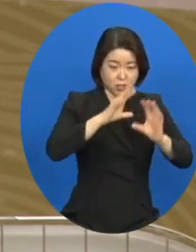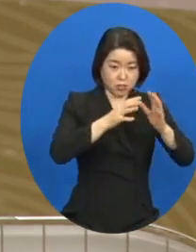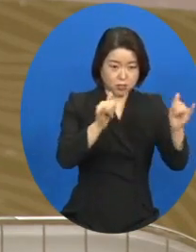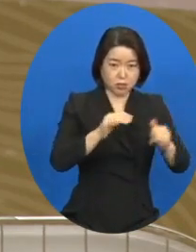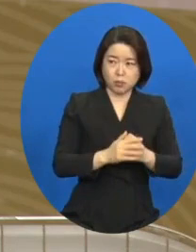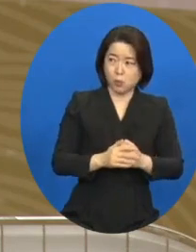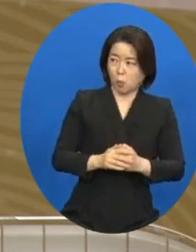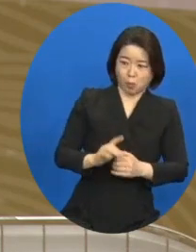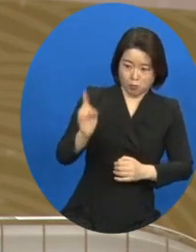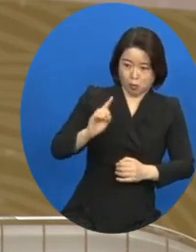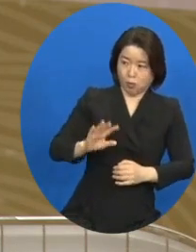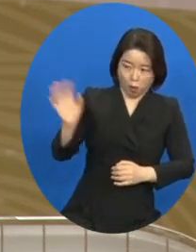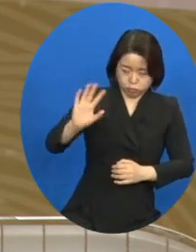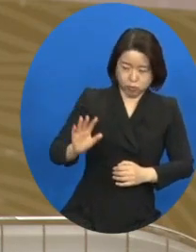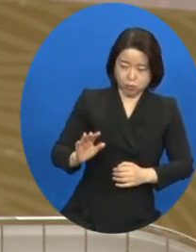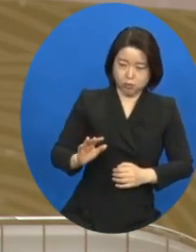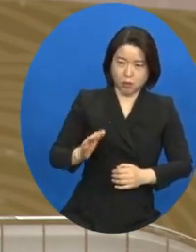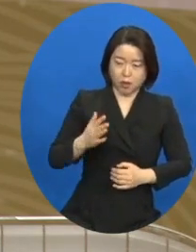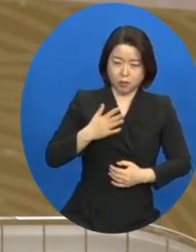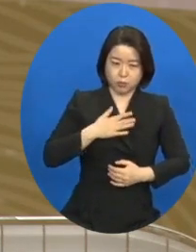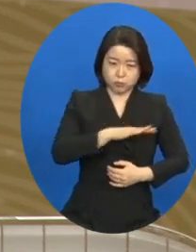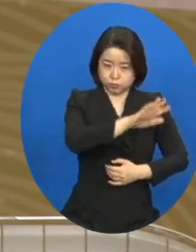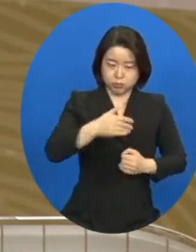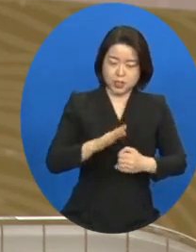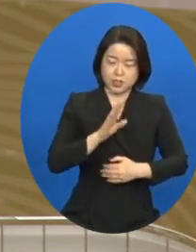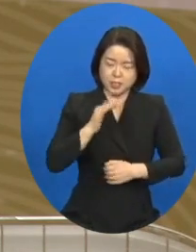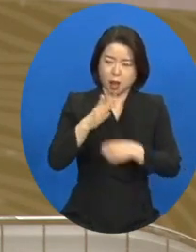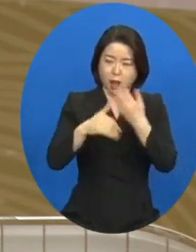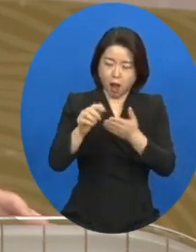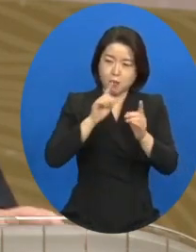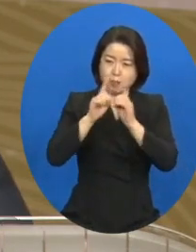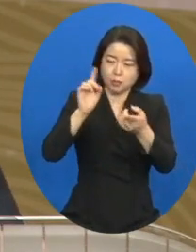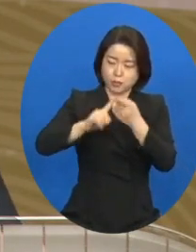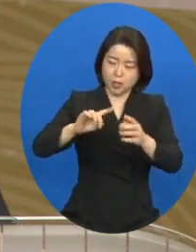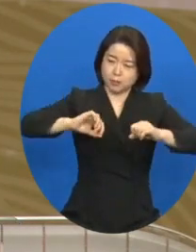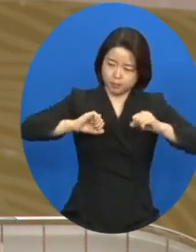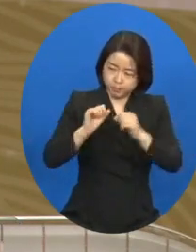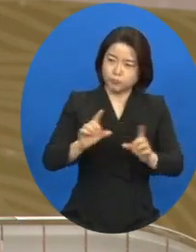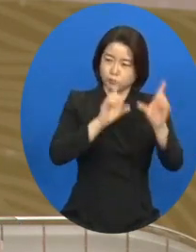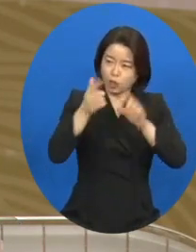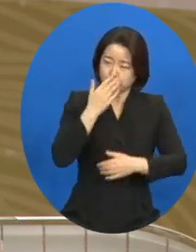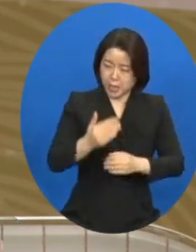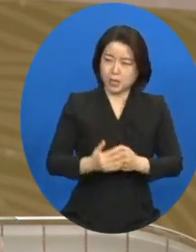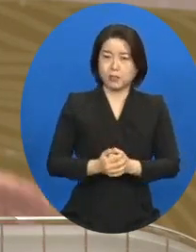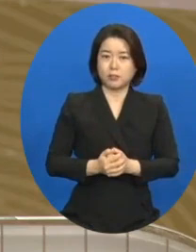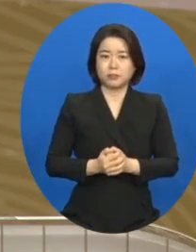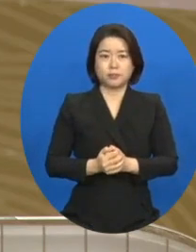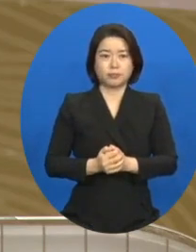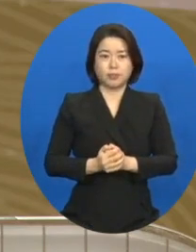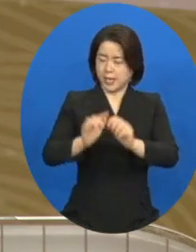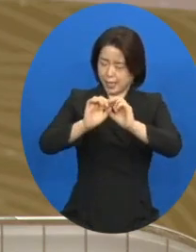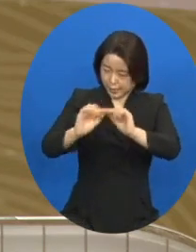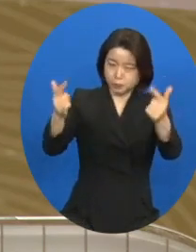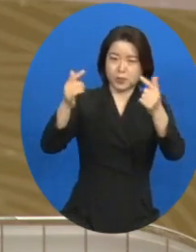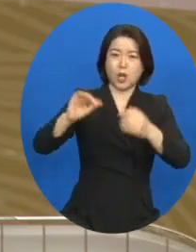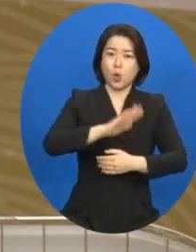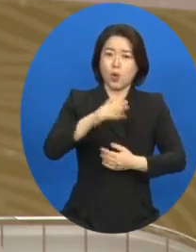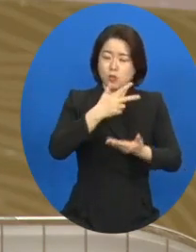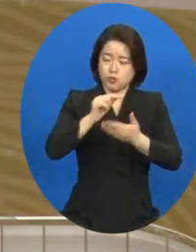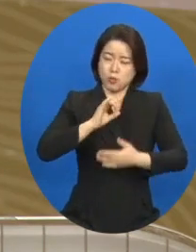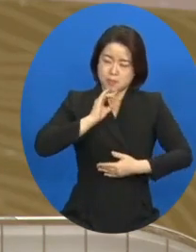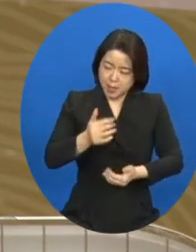모양이에요. 아니에요. 우리가 진짜 하나님 말씀대로 살 거예요. 21절에 아닙니다. 우리는